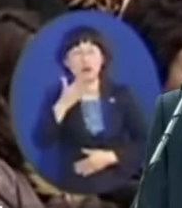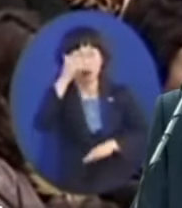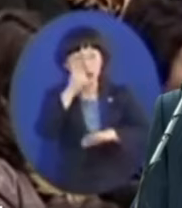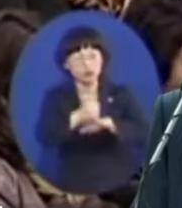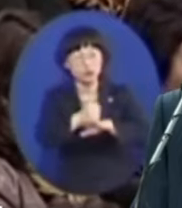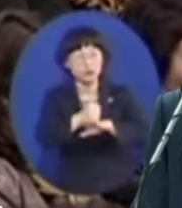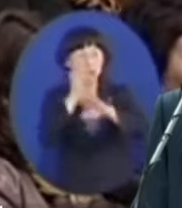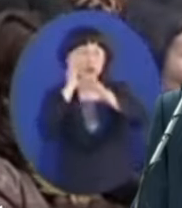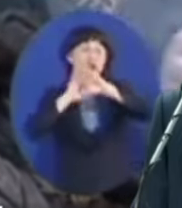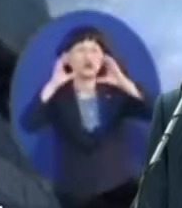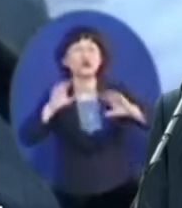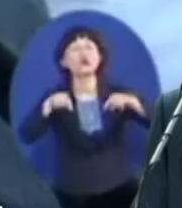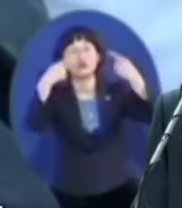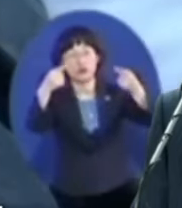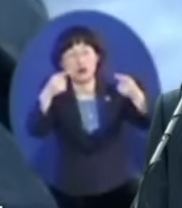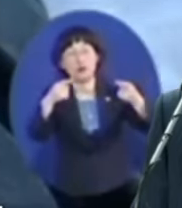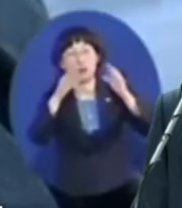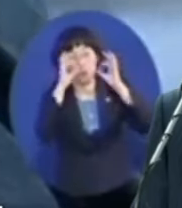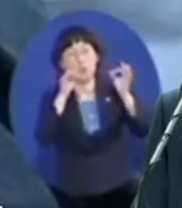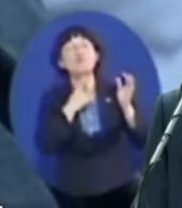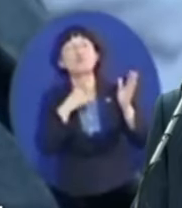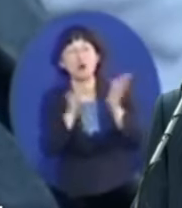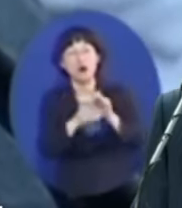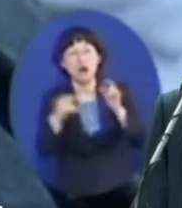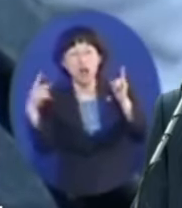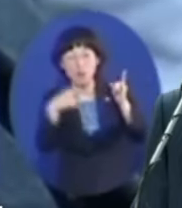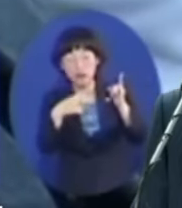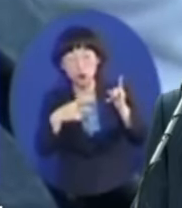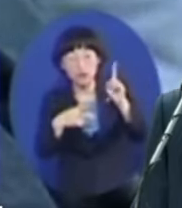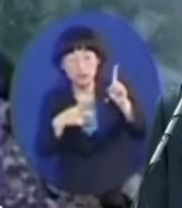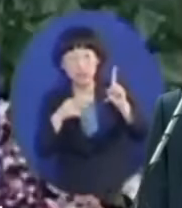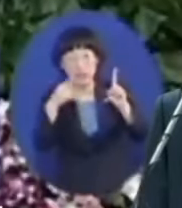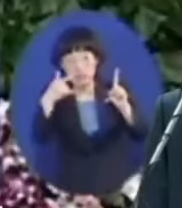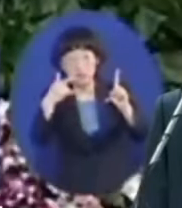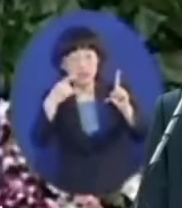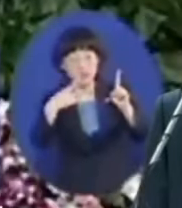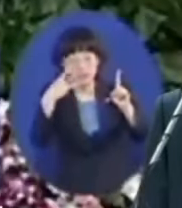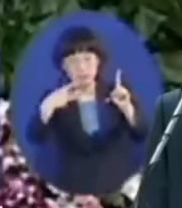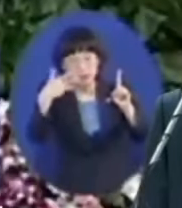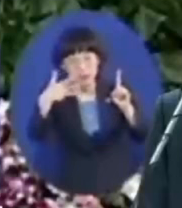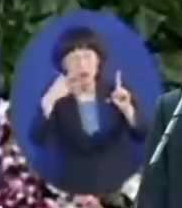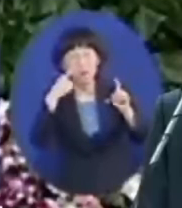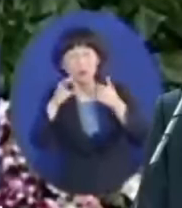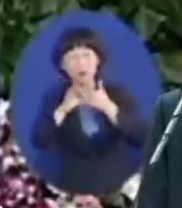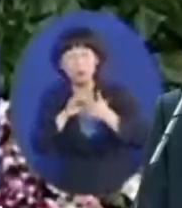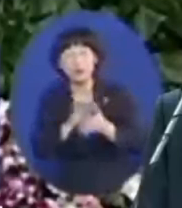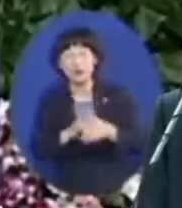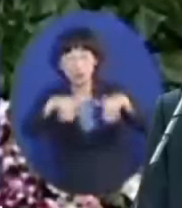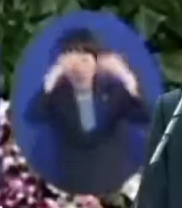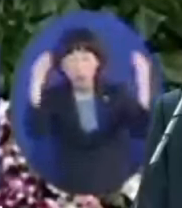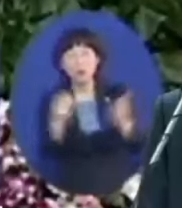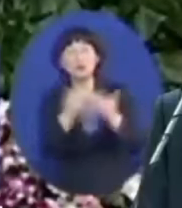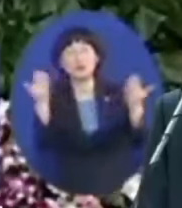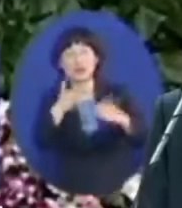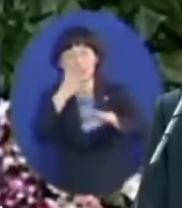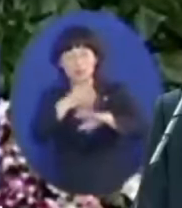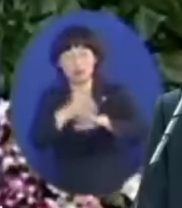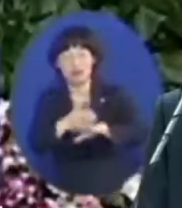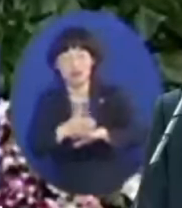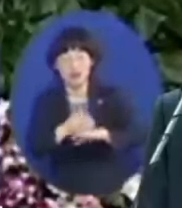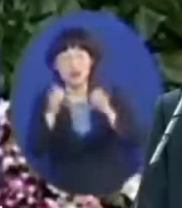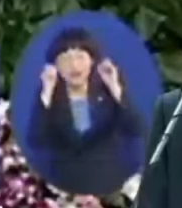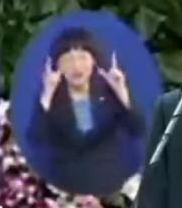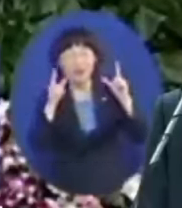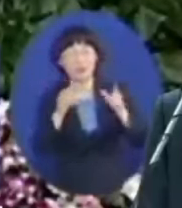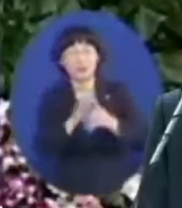것을 보았었습니다. 에베소 6장 18절에 모든 기도와 간구를 하되 항상 성령 안에서 기도하고 이를 위하여 깨어 구하기를